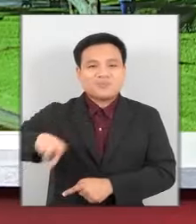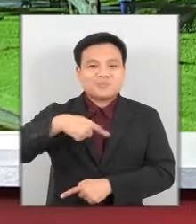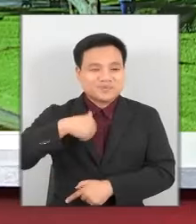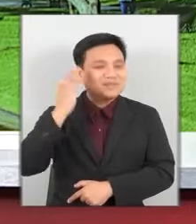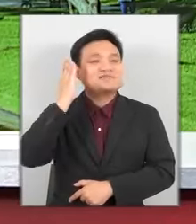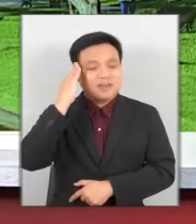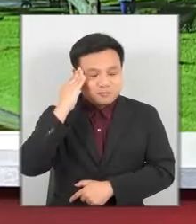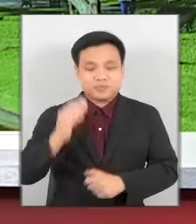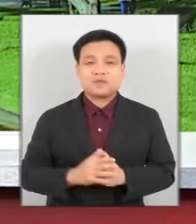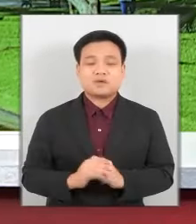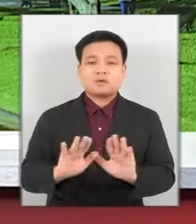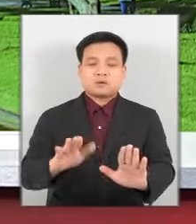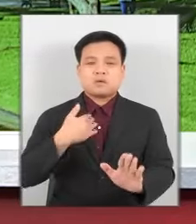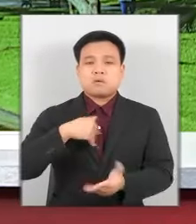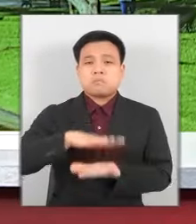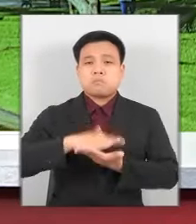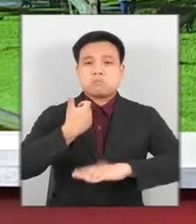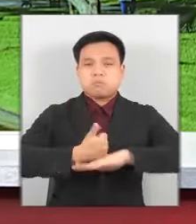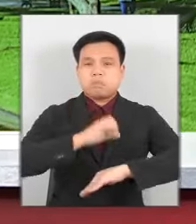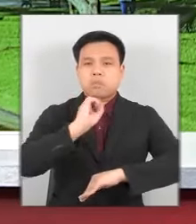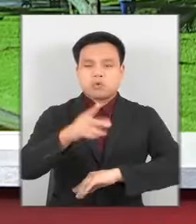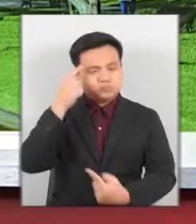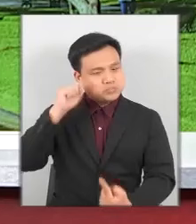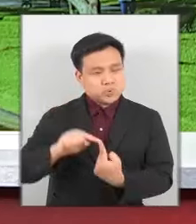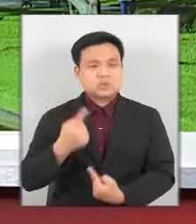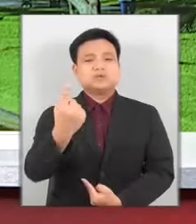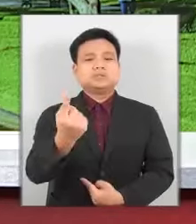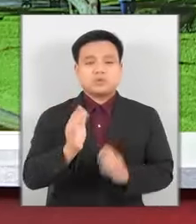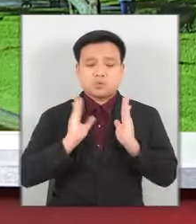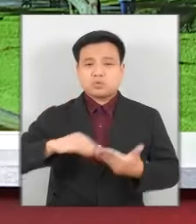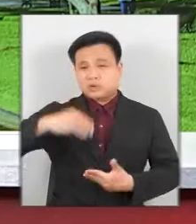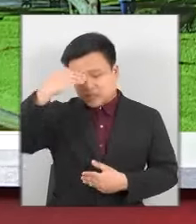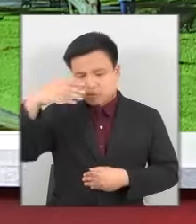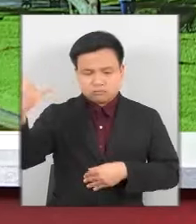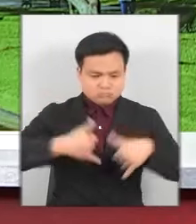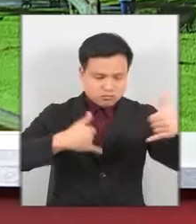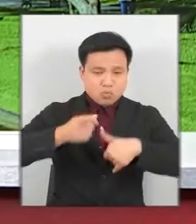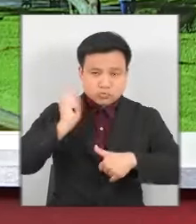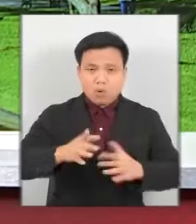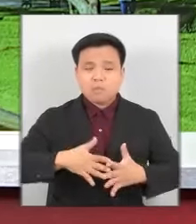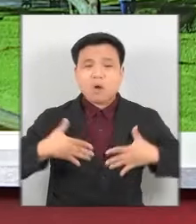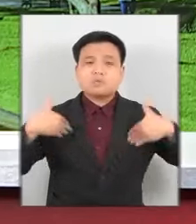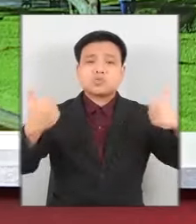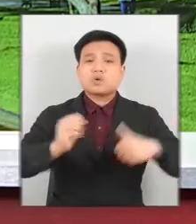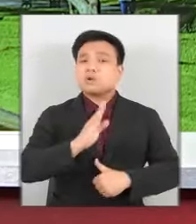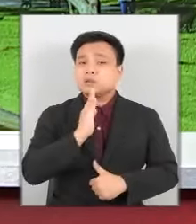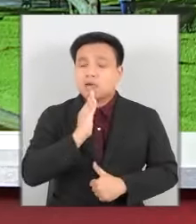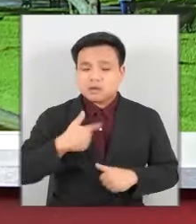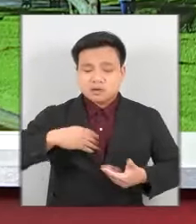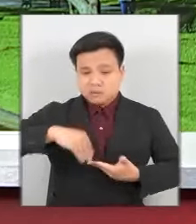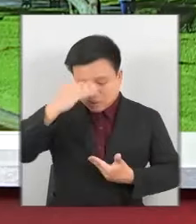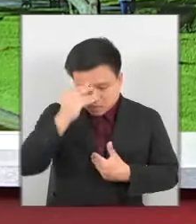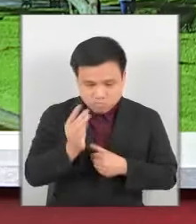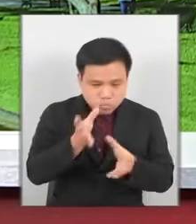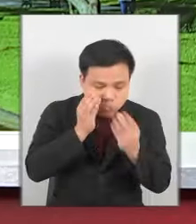ให้นักเรียนเนี่ยมีความสุขในการที่มาโรงเรียนเนี่ยเดี๋ยวทุกทุกอย่างมันก็จะดีขึ้นผลการเลี้ยงก็จะดีขึ้นตามค่ะกฎระเบียบและการสั่ง